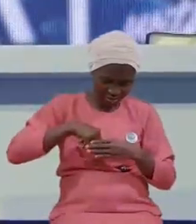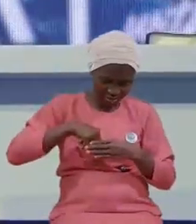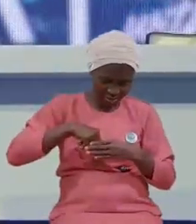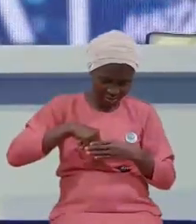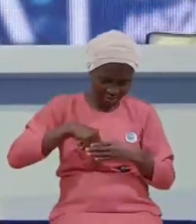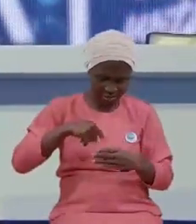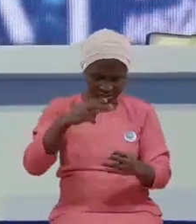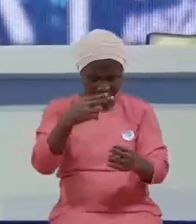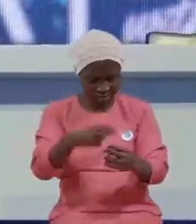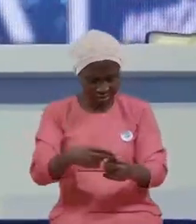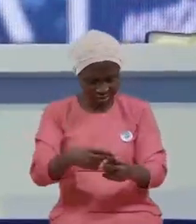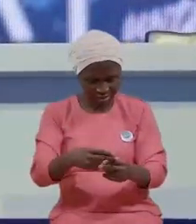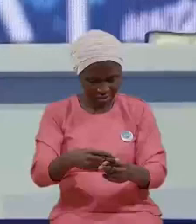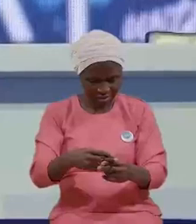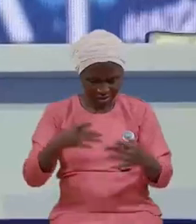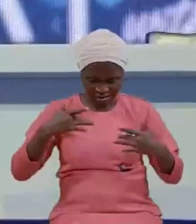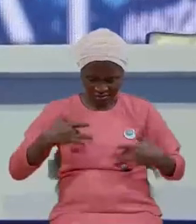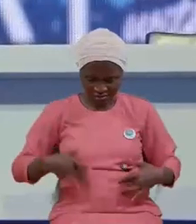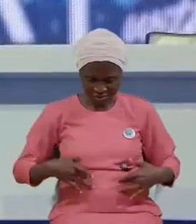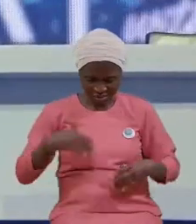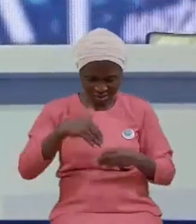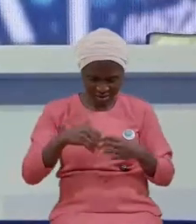maladie externe sur le corps.